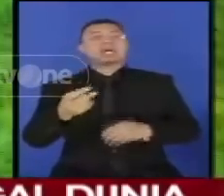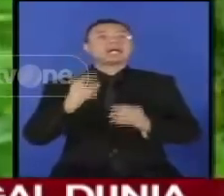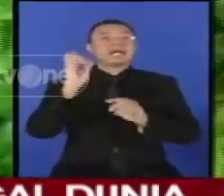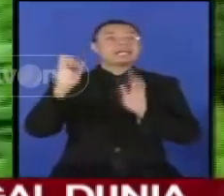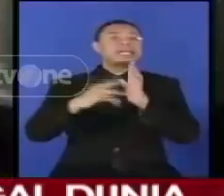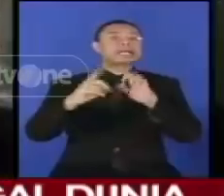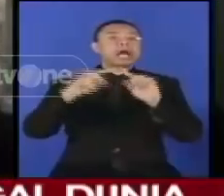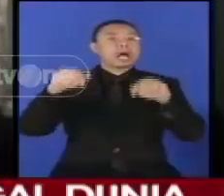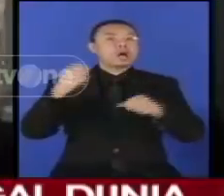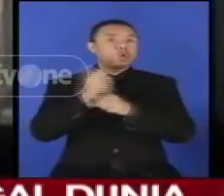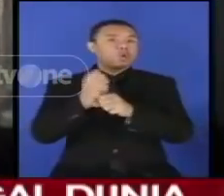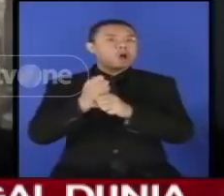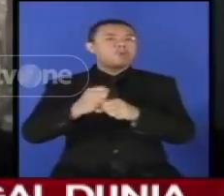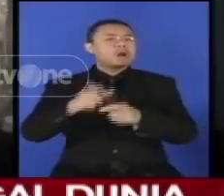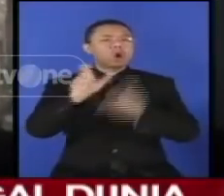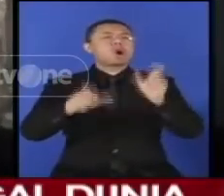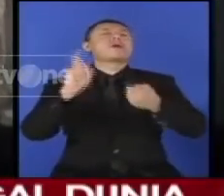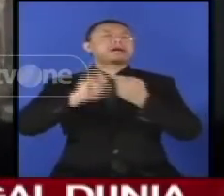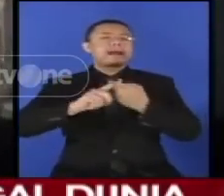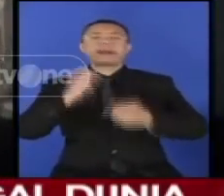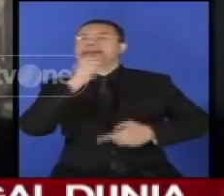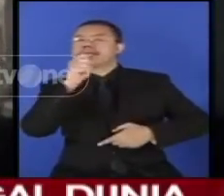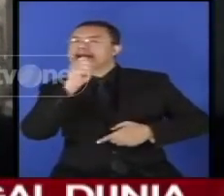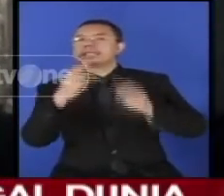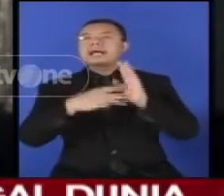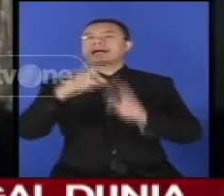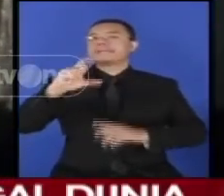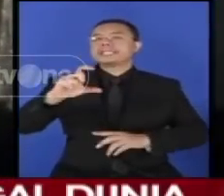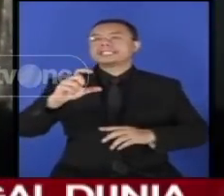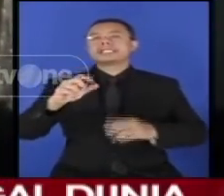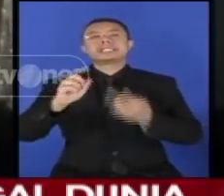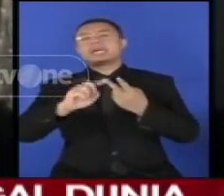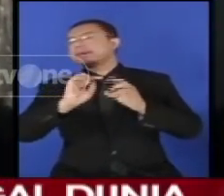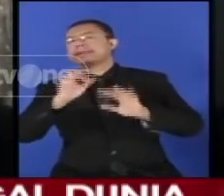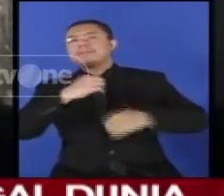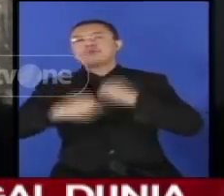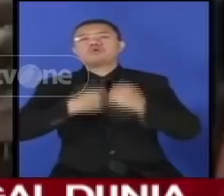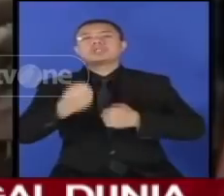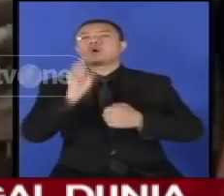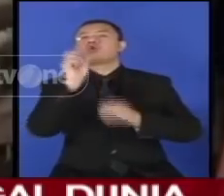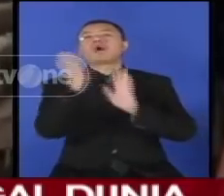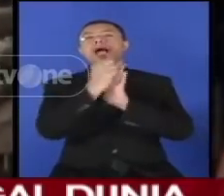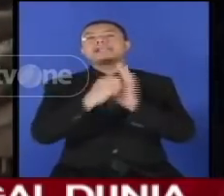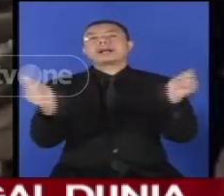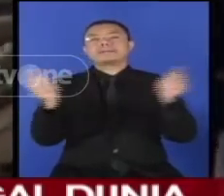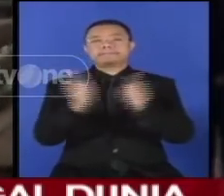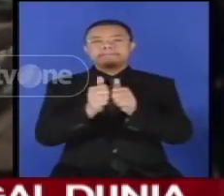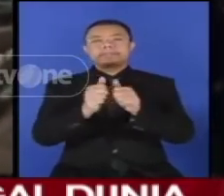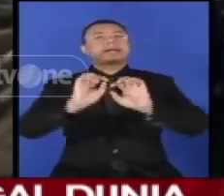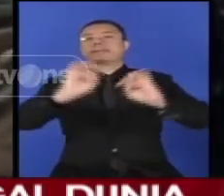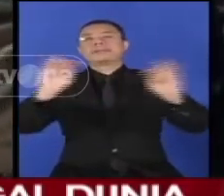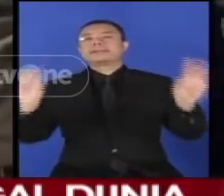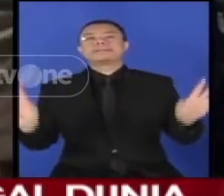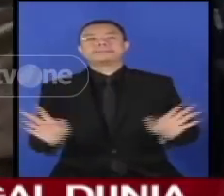aktor Teddy Syah ini dikenal sebagai penyanyi presenter Talk Show dan juga pengusaha wedding dan event organizer